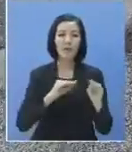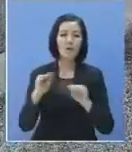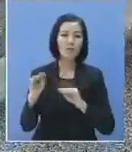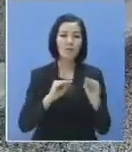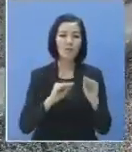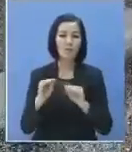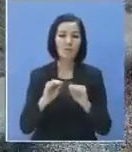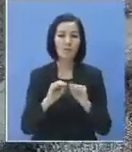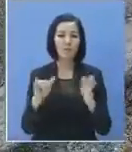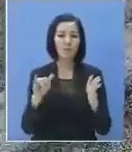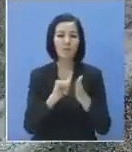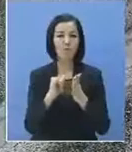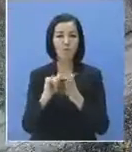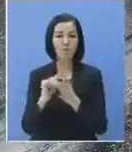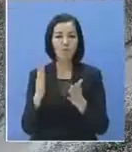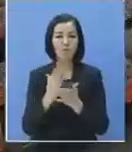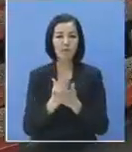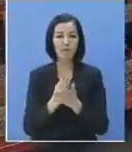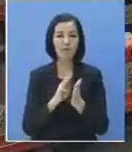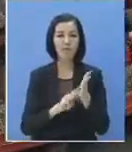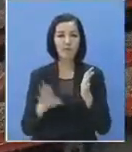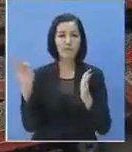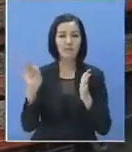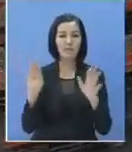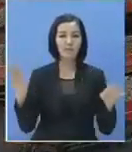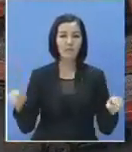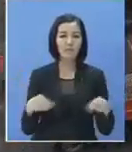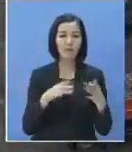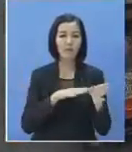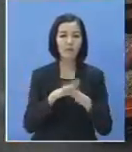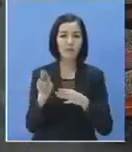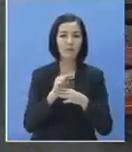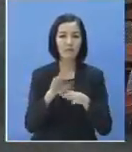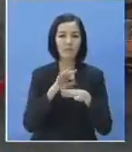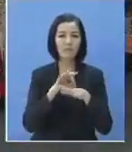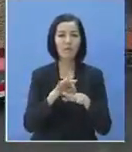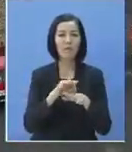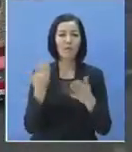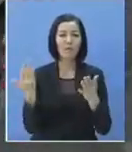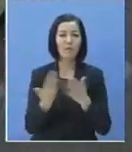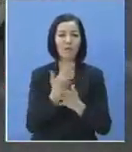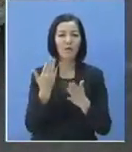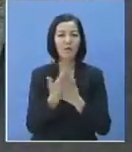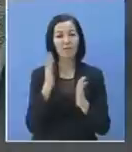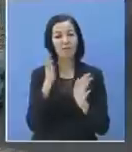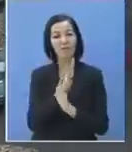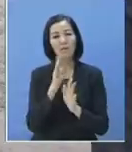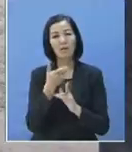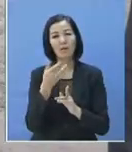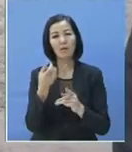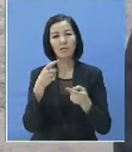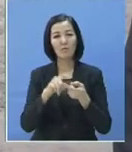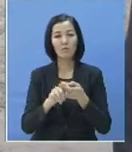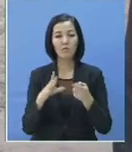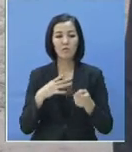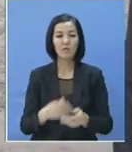Швеция мен Чехия қондырғылары тұр. 80% модернизациядан өткен биылғы жаңалығы табиғи газға қосылды. Биылғы